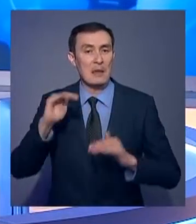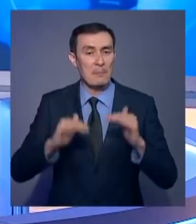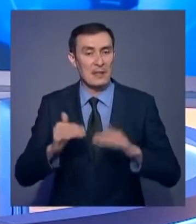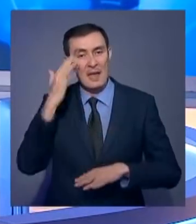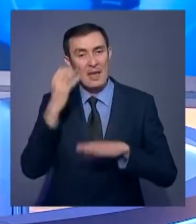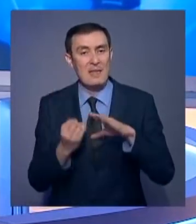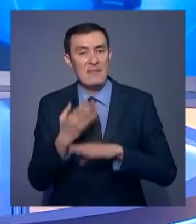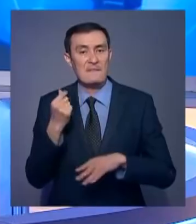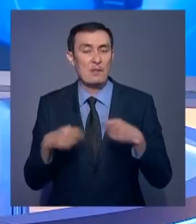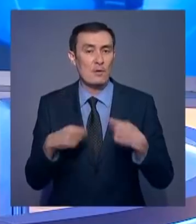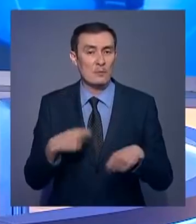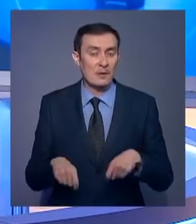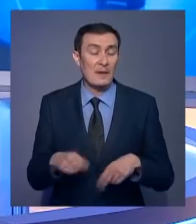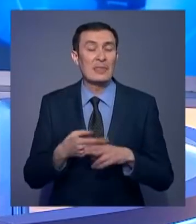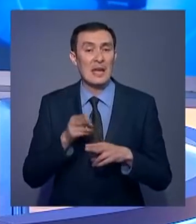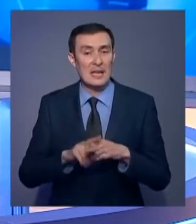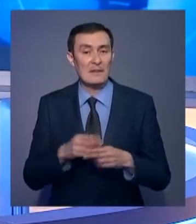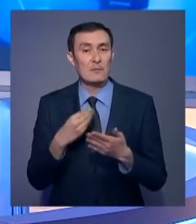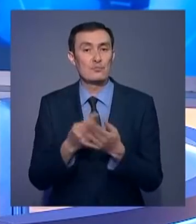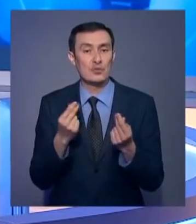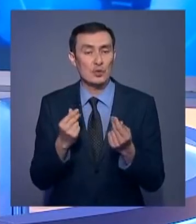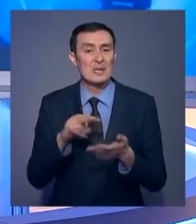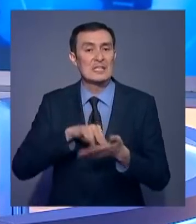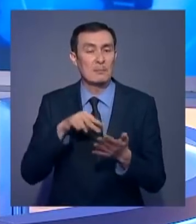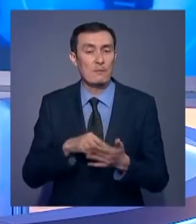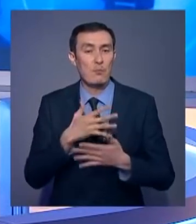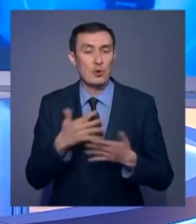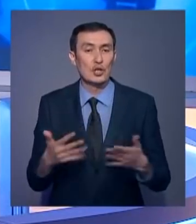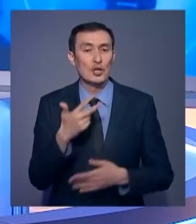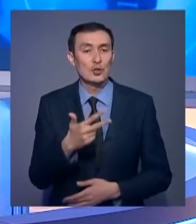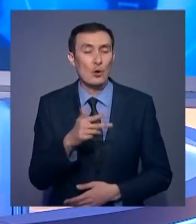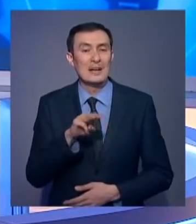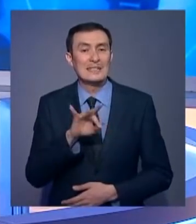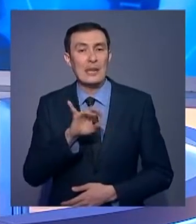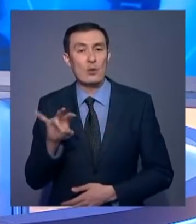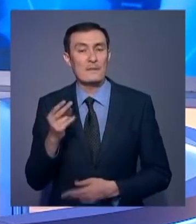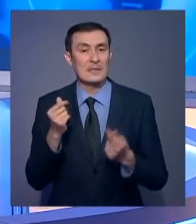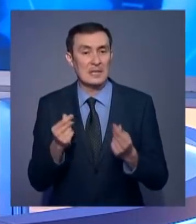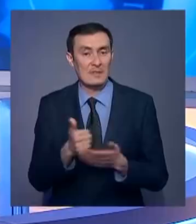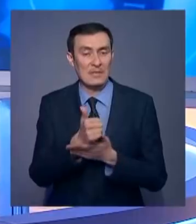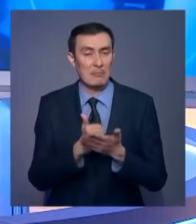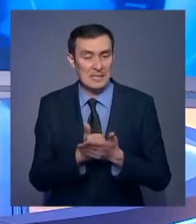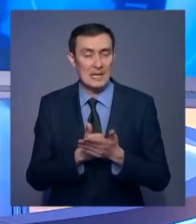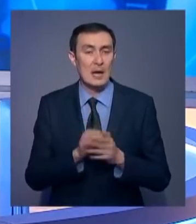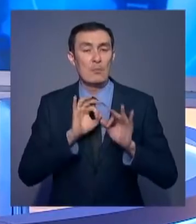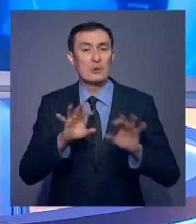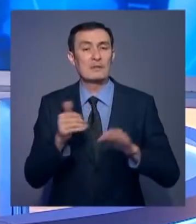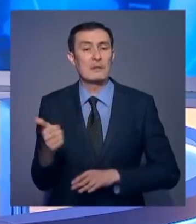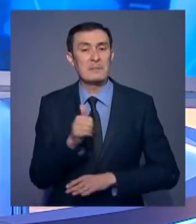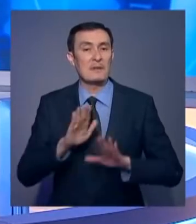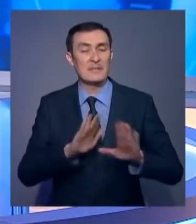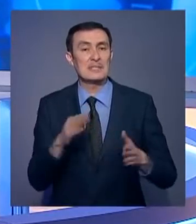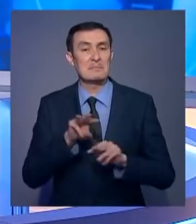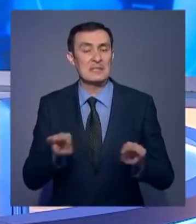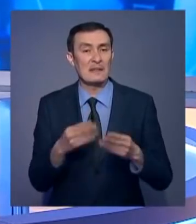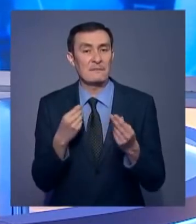на нефтяном и валютном рынках. На эти цели в бюджете предусмотрено более 3 триллионов тенге. По словам первого вице-министра